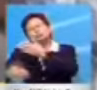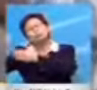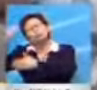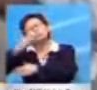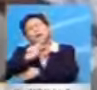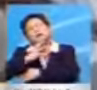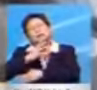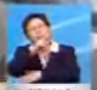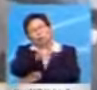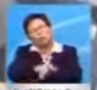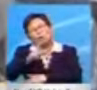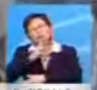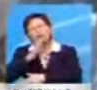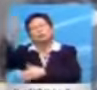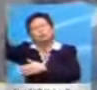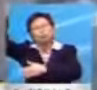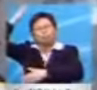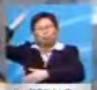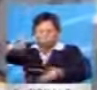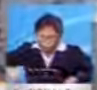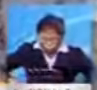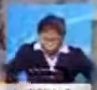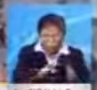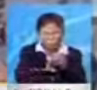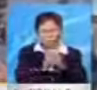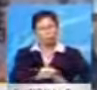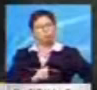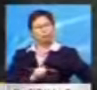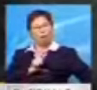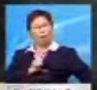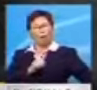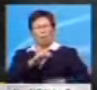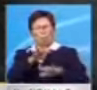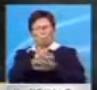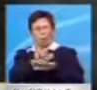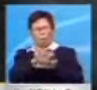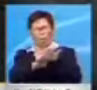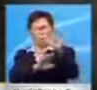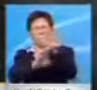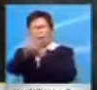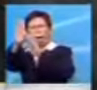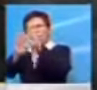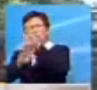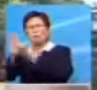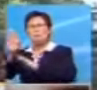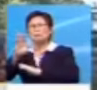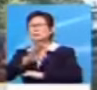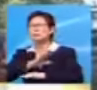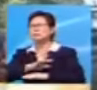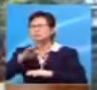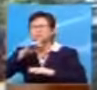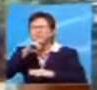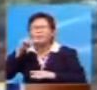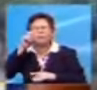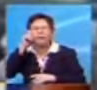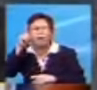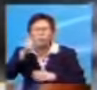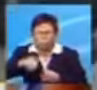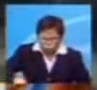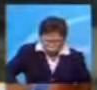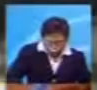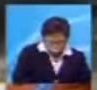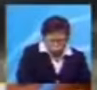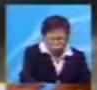Sungai seri Nilam menjadi kebanggaan namun kepesatan pembangunan dan kurangnya kesedaran menyebabkan sungai ini